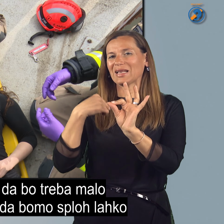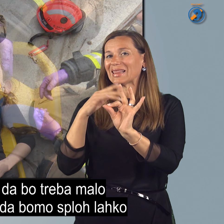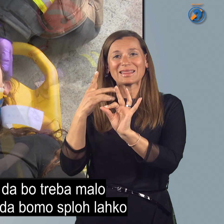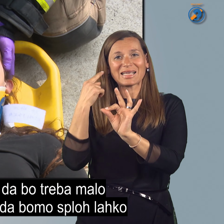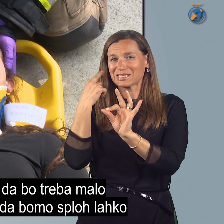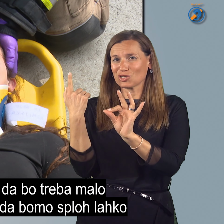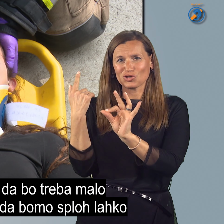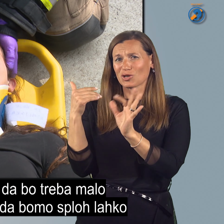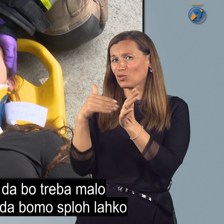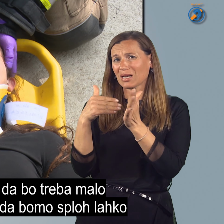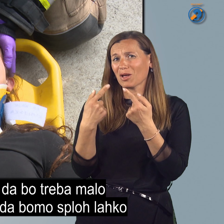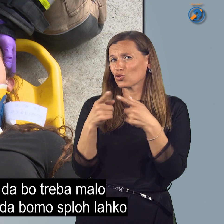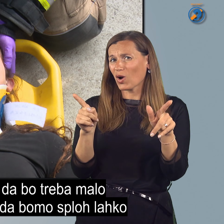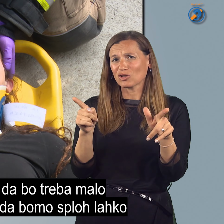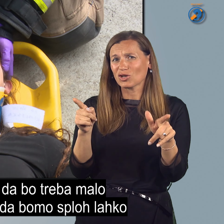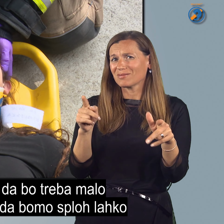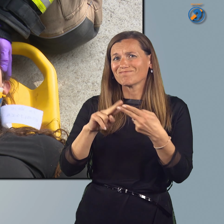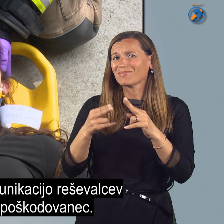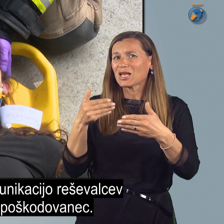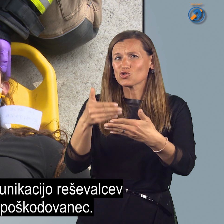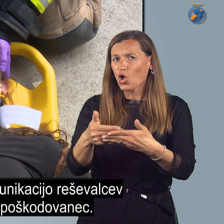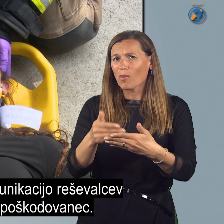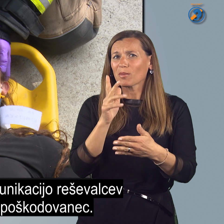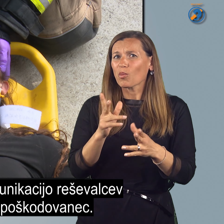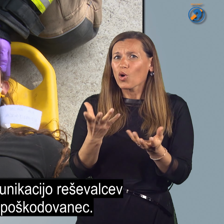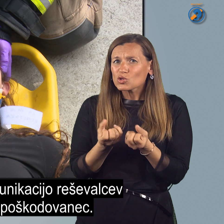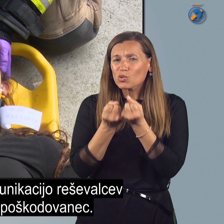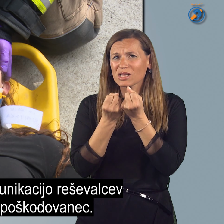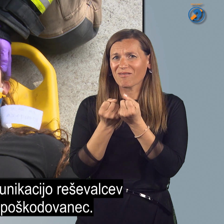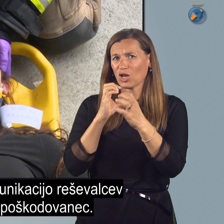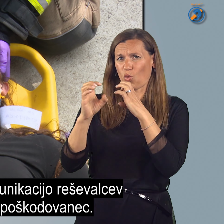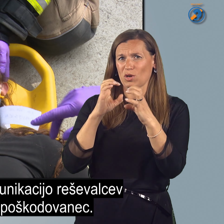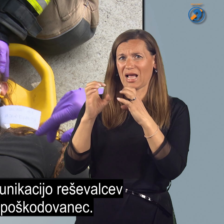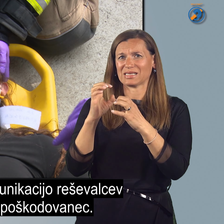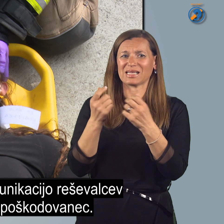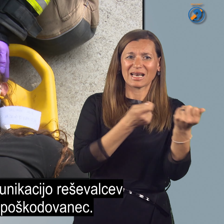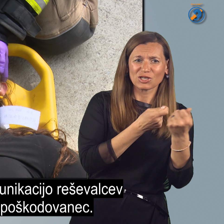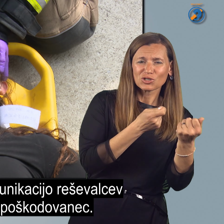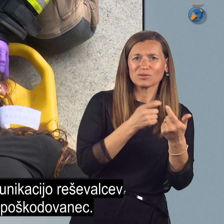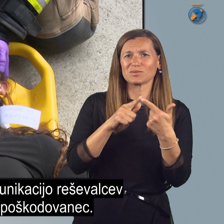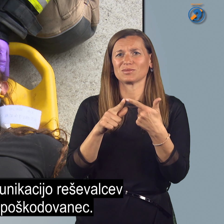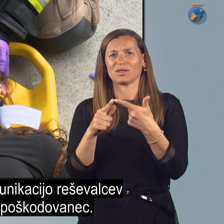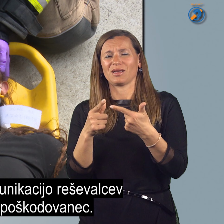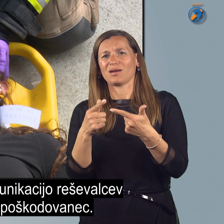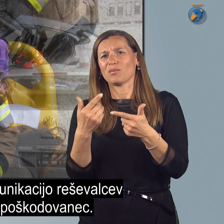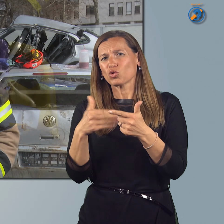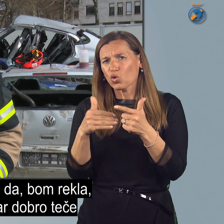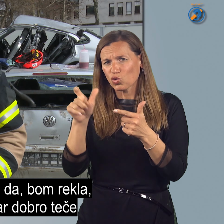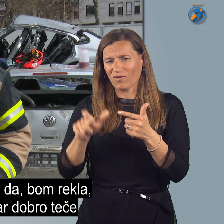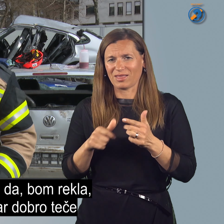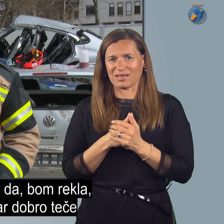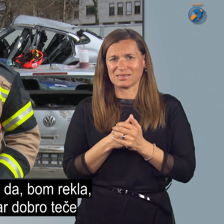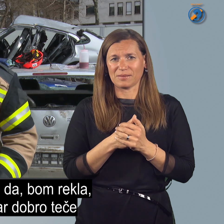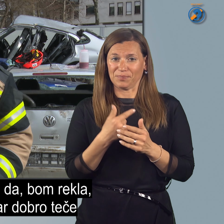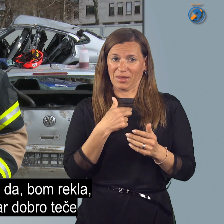in da bo treba malo drugačen pristop, da bomo sploh imeli lahko kakšno komunikacijo reševalcev oziroma gasilcev pa poškodovancev. Ja, jaz imam